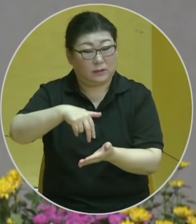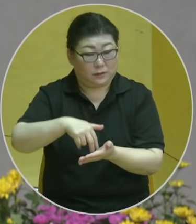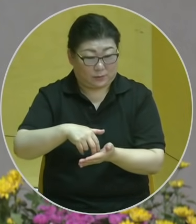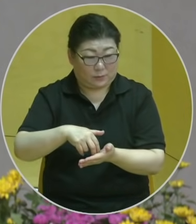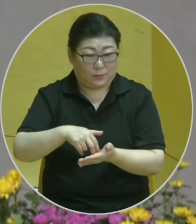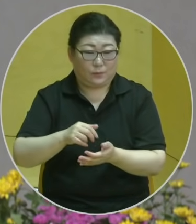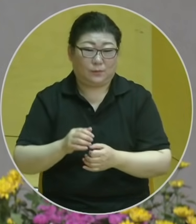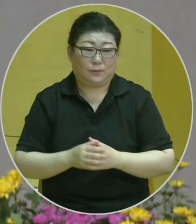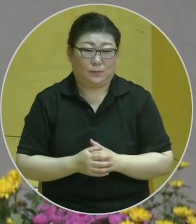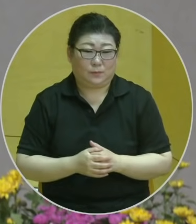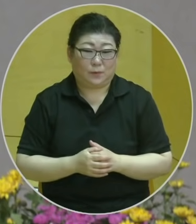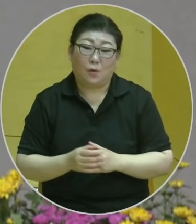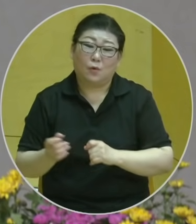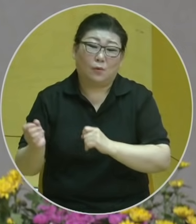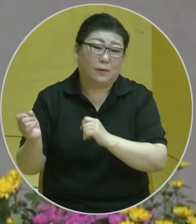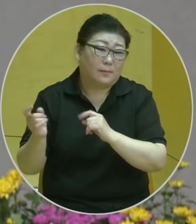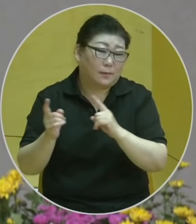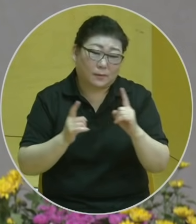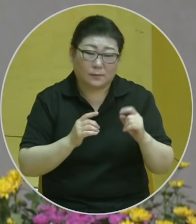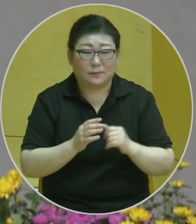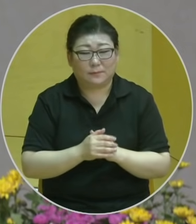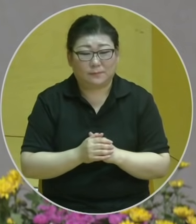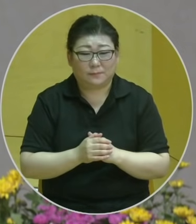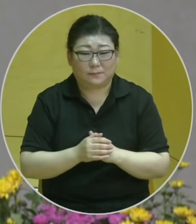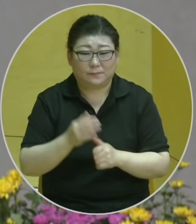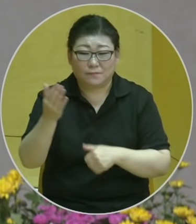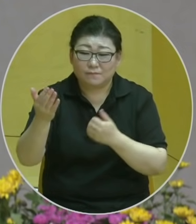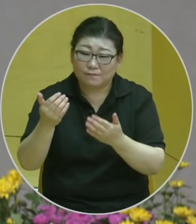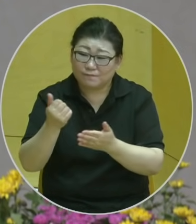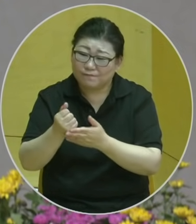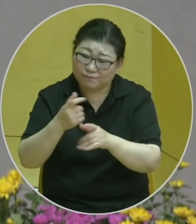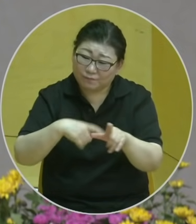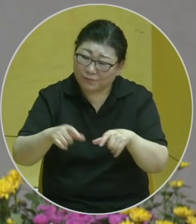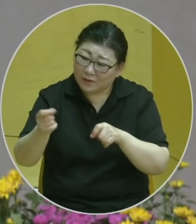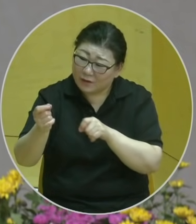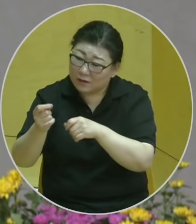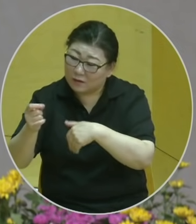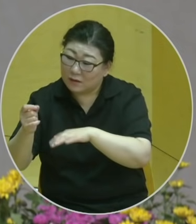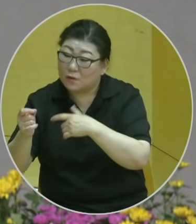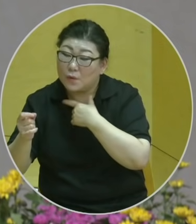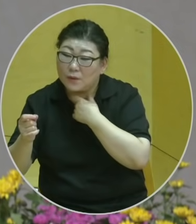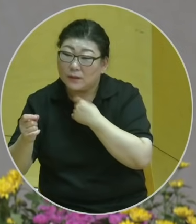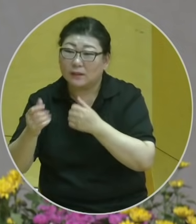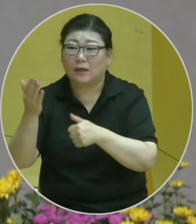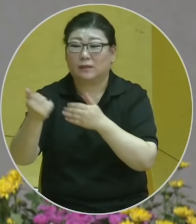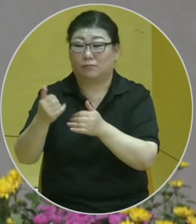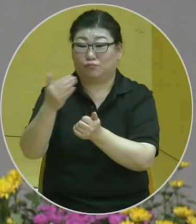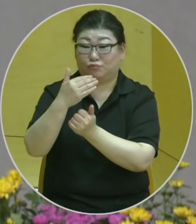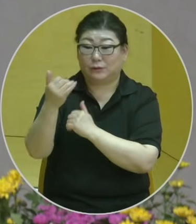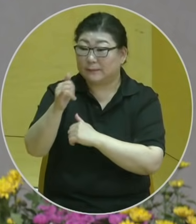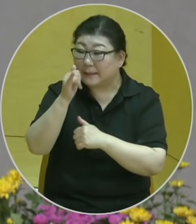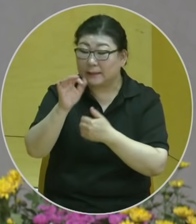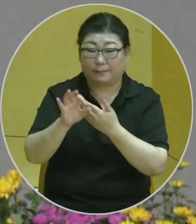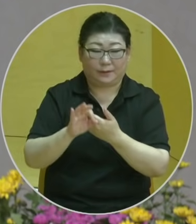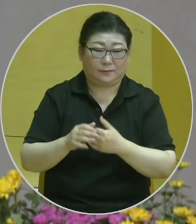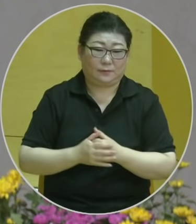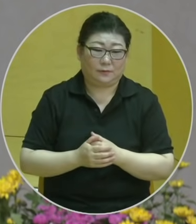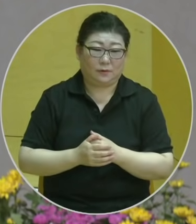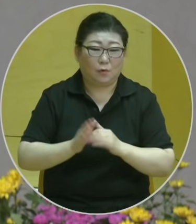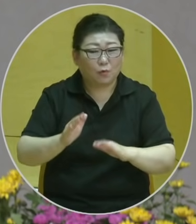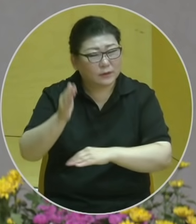다시 회복될 뿐 아니라 하나님께로 더 가까이 가기를 원하시는 하나님의 부르심이, 오늘 어쩌면 이